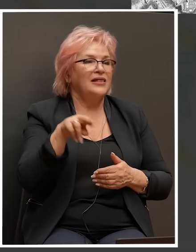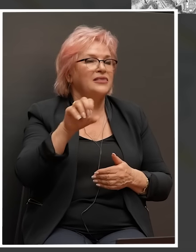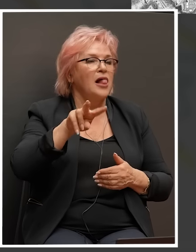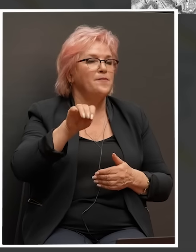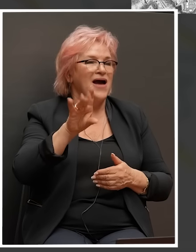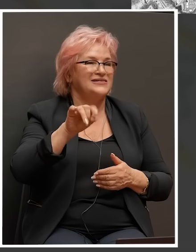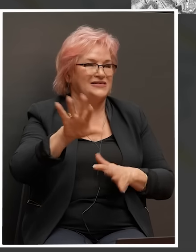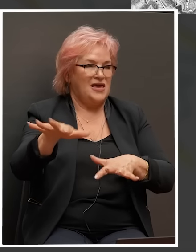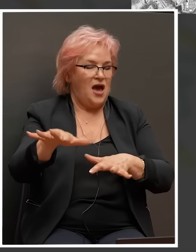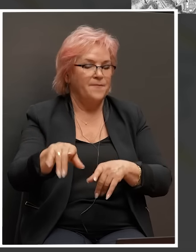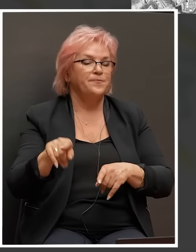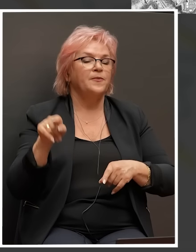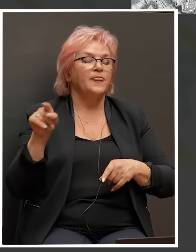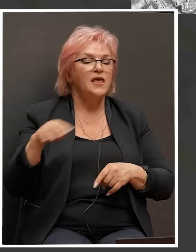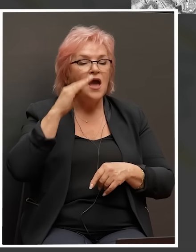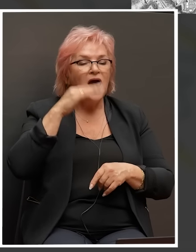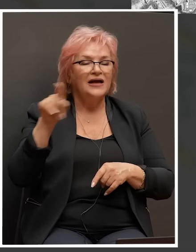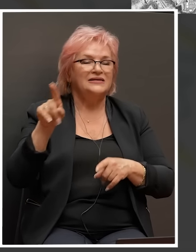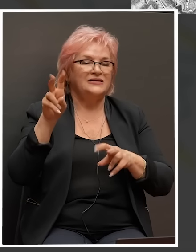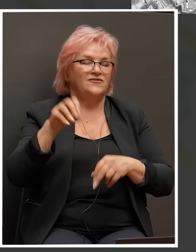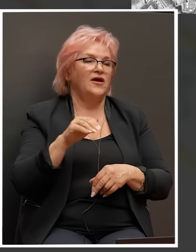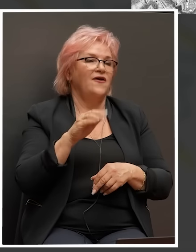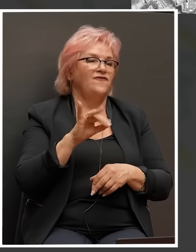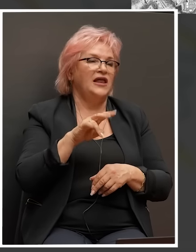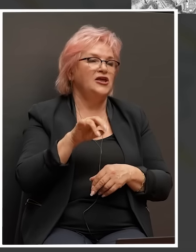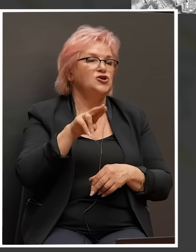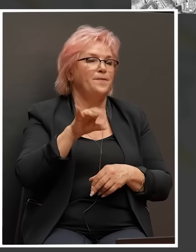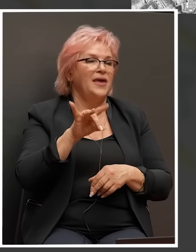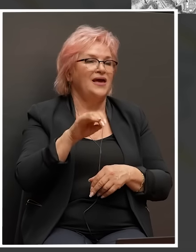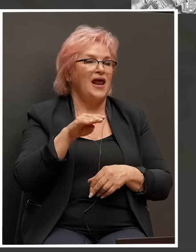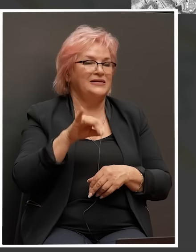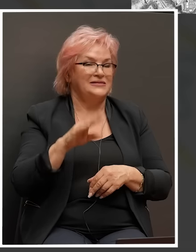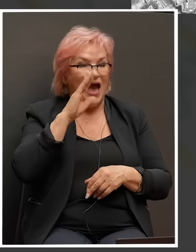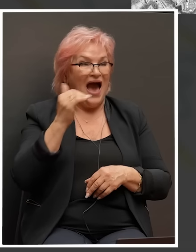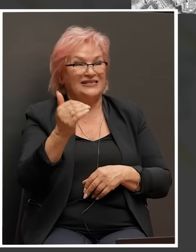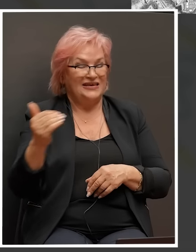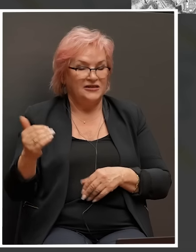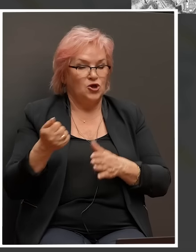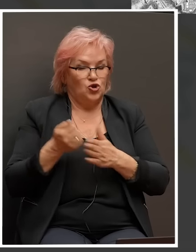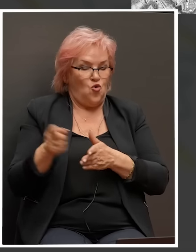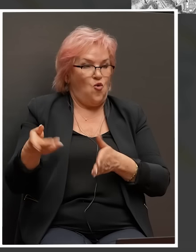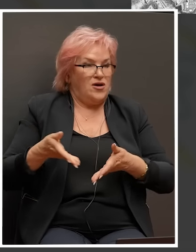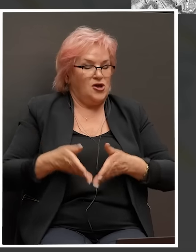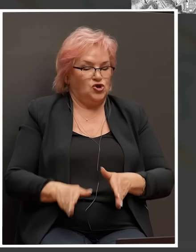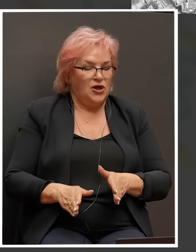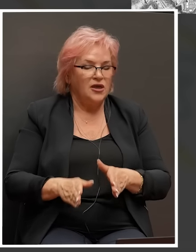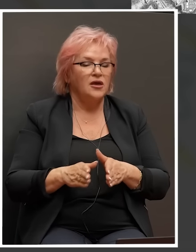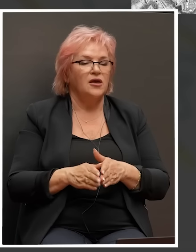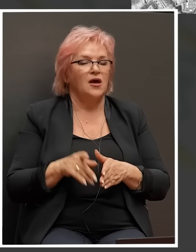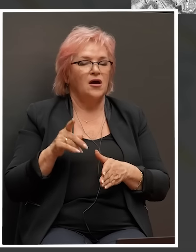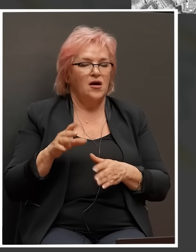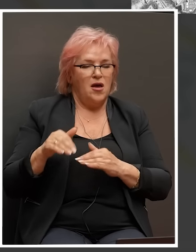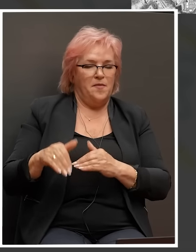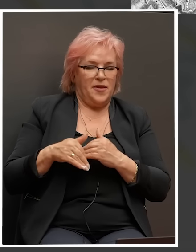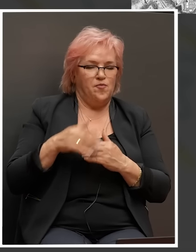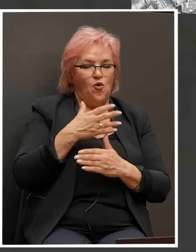отец, звали мальчика Феличе Перетти. Отец Феличе Перетти еще до его рождения при